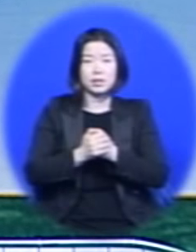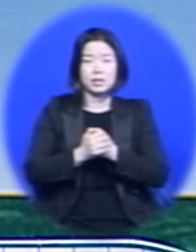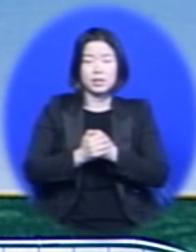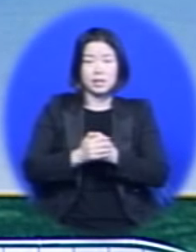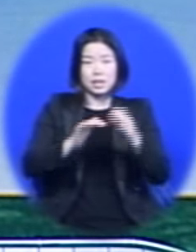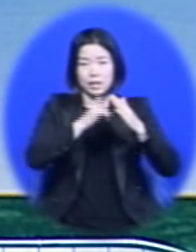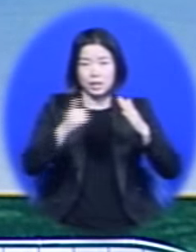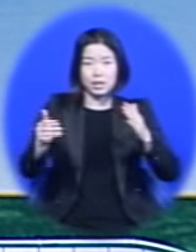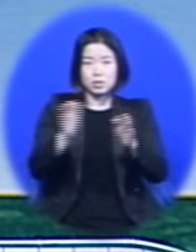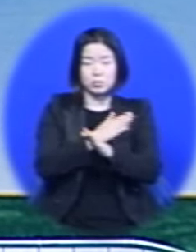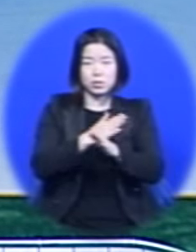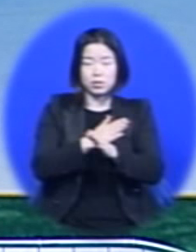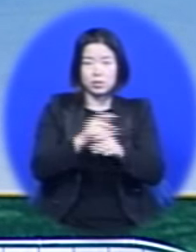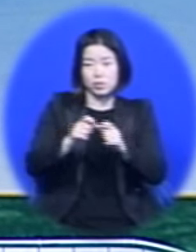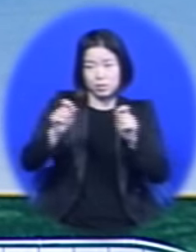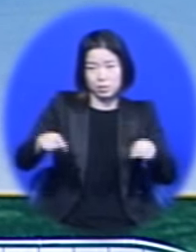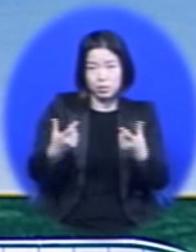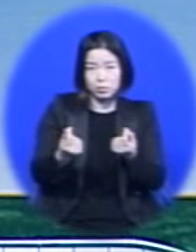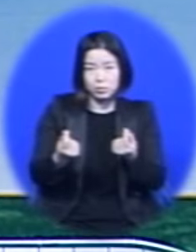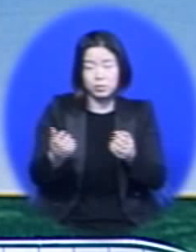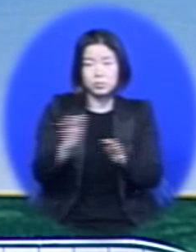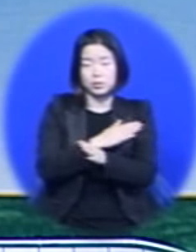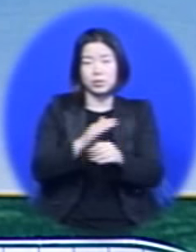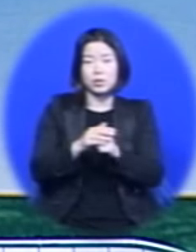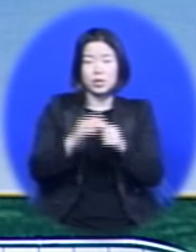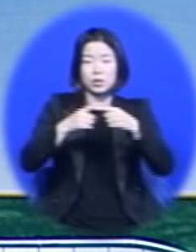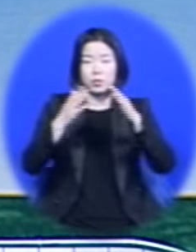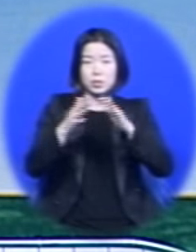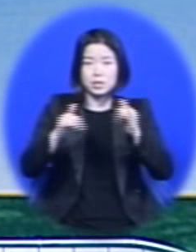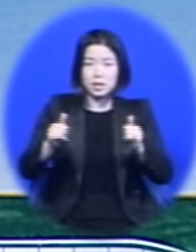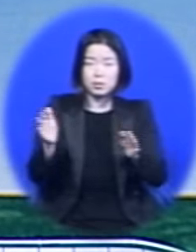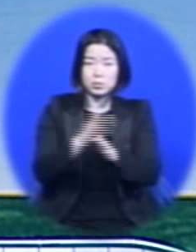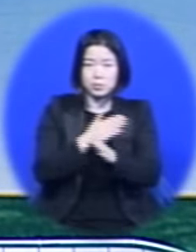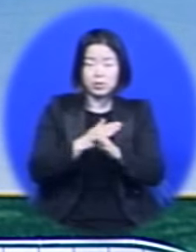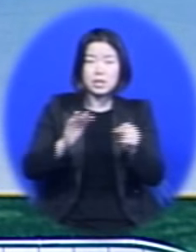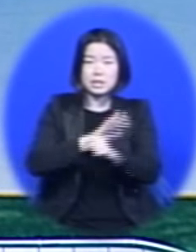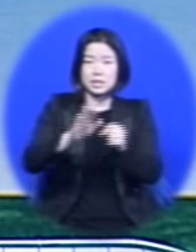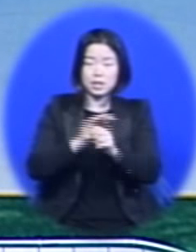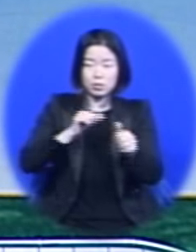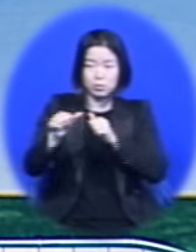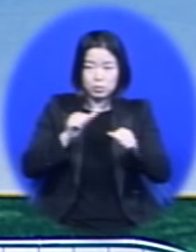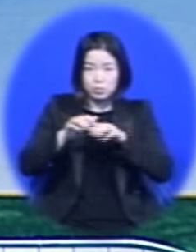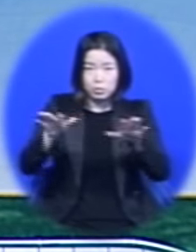가족들로부터, 동료들로부터, 교인들로부터 정말 사랑으로 소문나셨습니까?